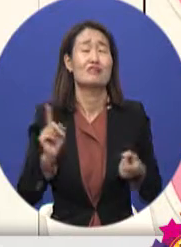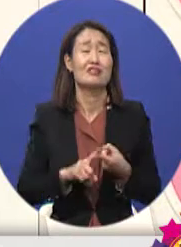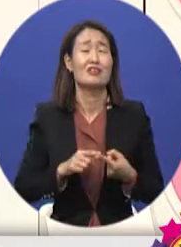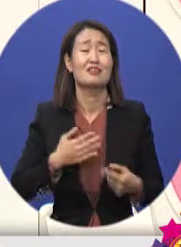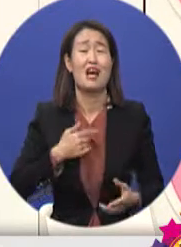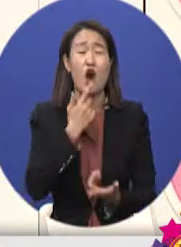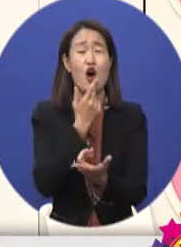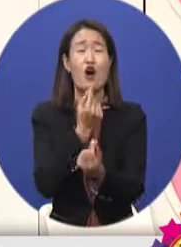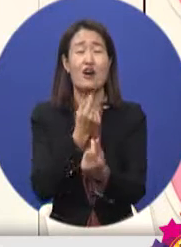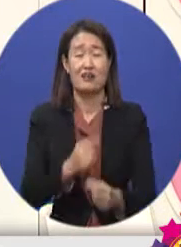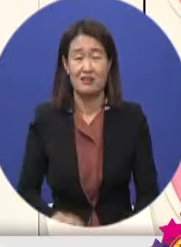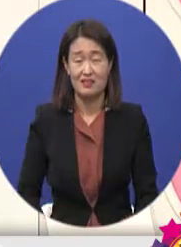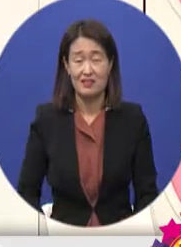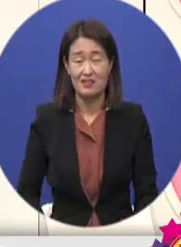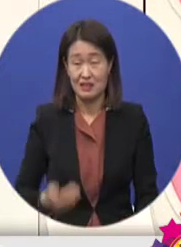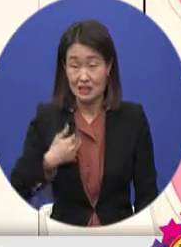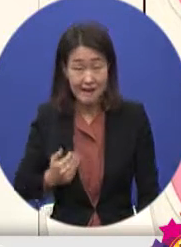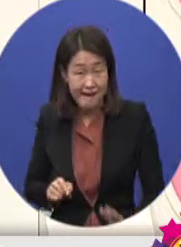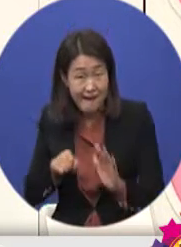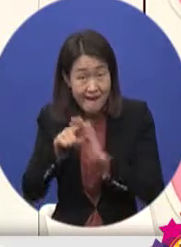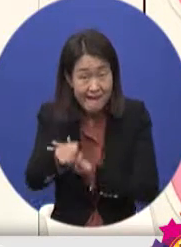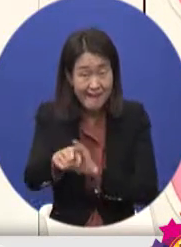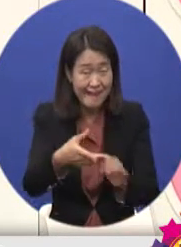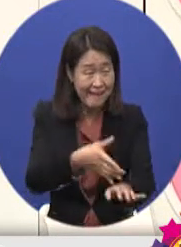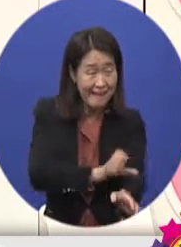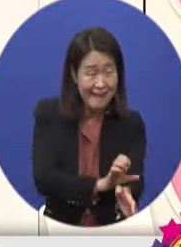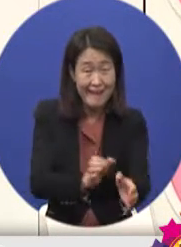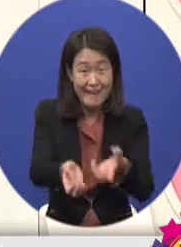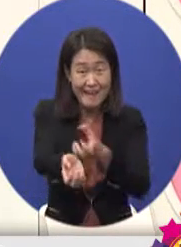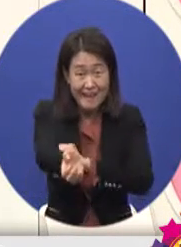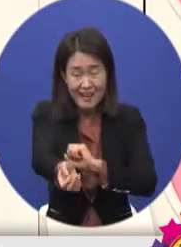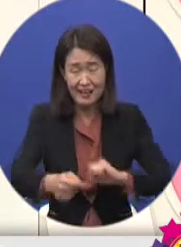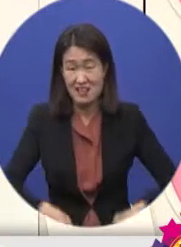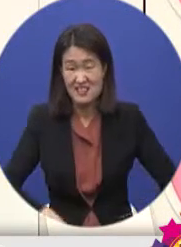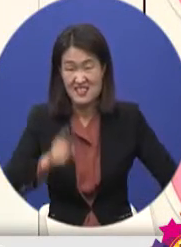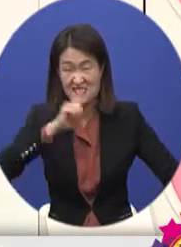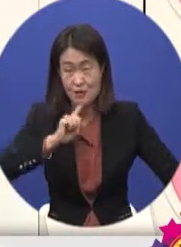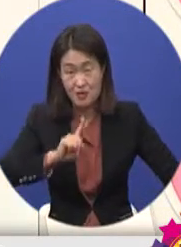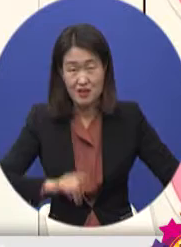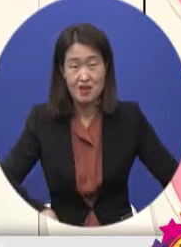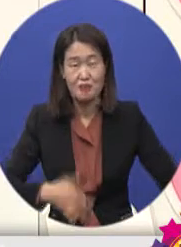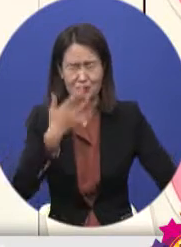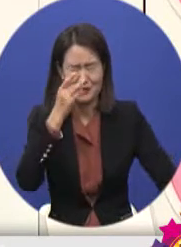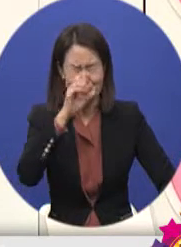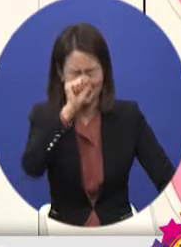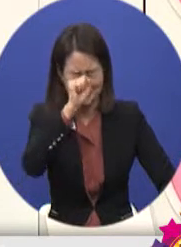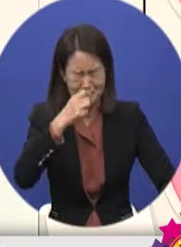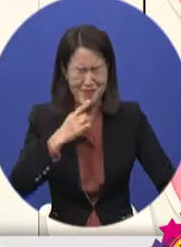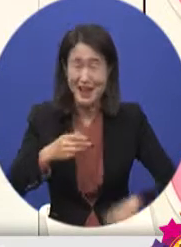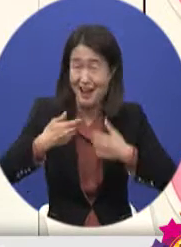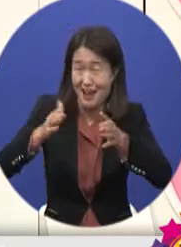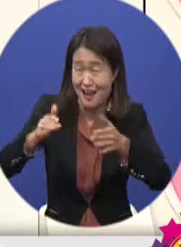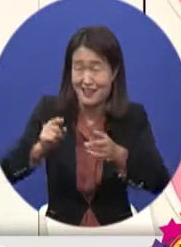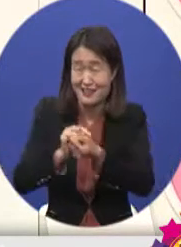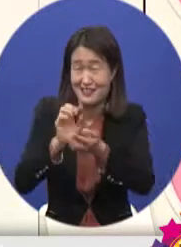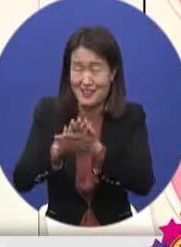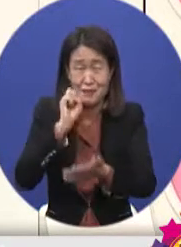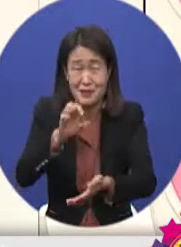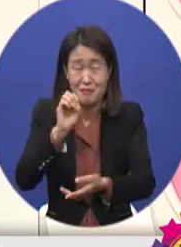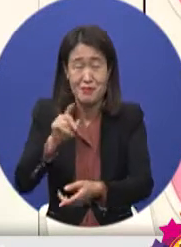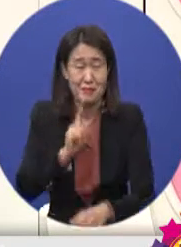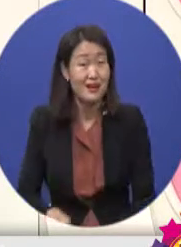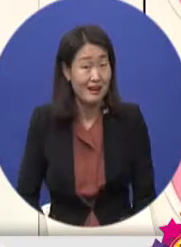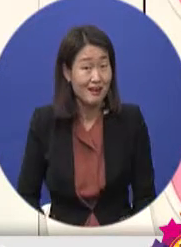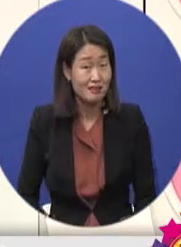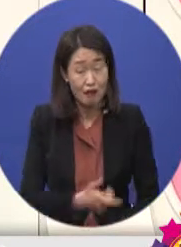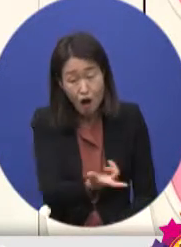이효정이처럼. 나 다 가서 내가 저 나쁜 말은 아니도 내 좋은 말 다 해요. 아, 하고 다 싶은 허지. 말을. 근데 나